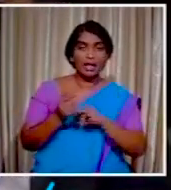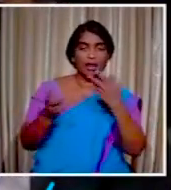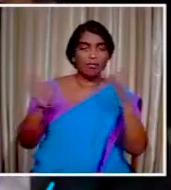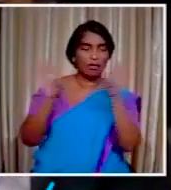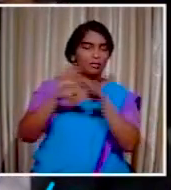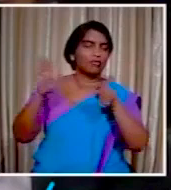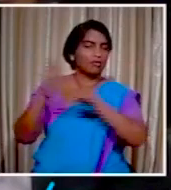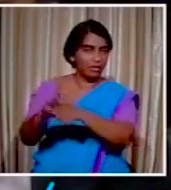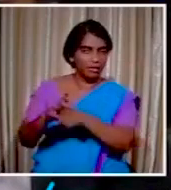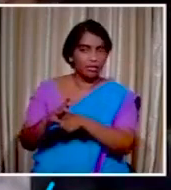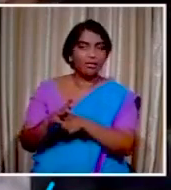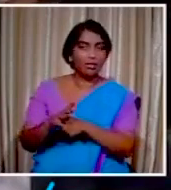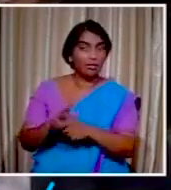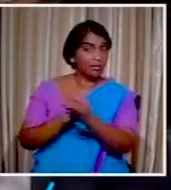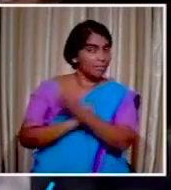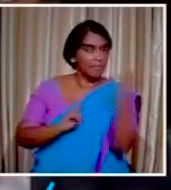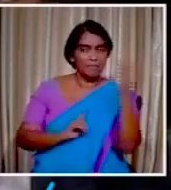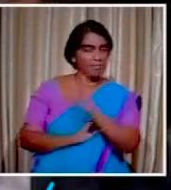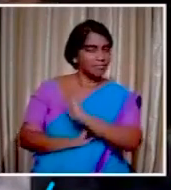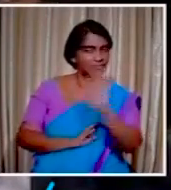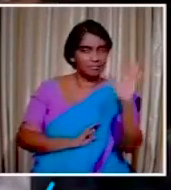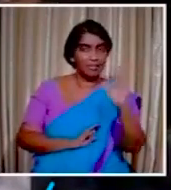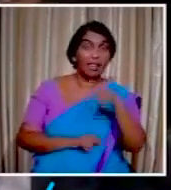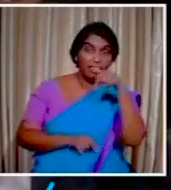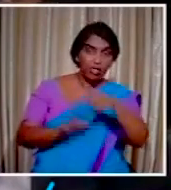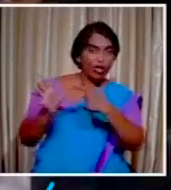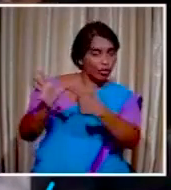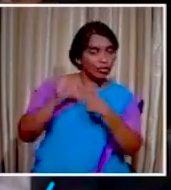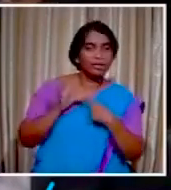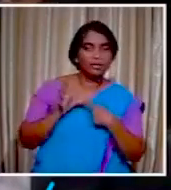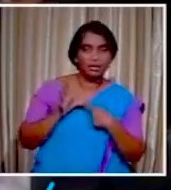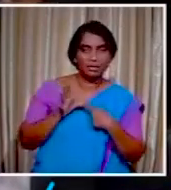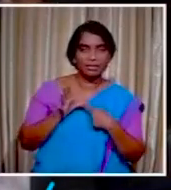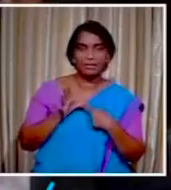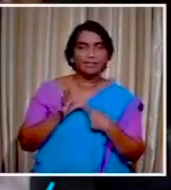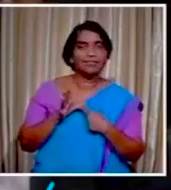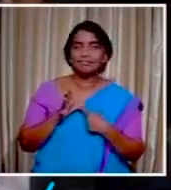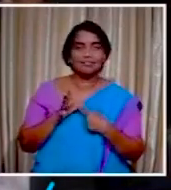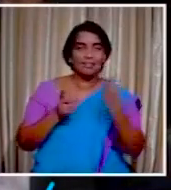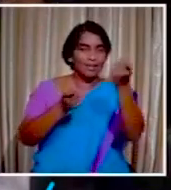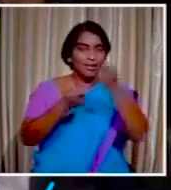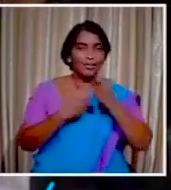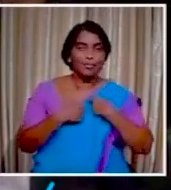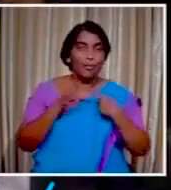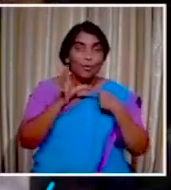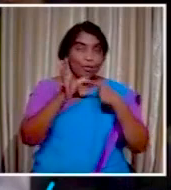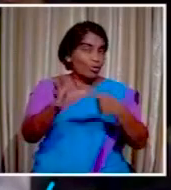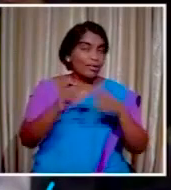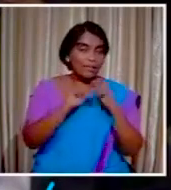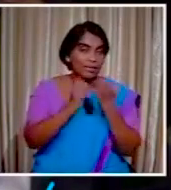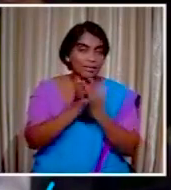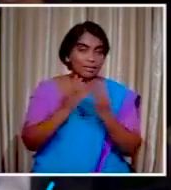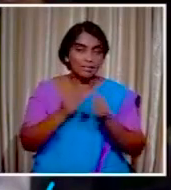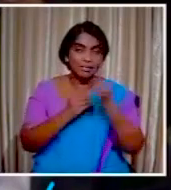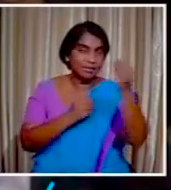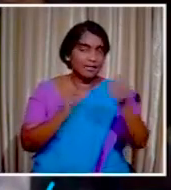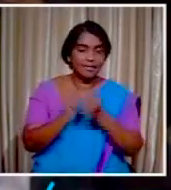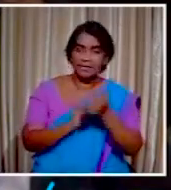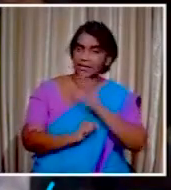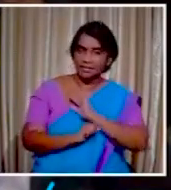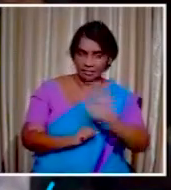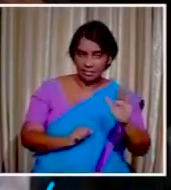කරා. හිර කළා කිව්වා බහින්න දෙන්නේ නැහැ. දැන් උත්තරයක් දෙන්න කියලා. එහෙම යට වෙලා අපි මේ උත්තර දෙන්න විසඳුම් දෙන්න අපි කටයුතු